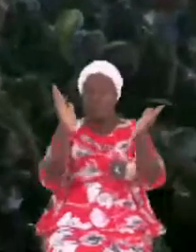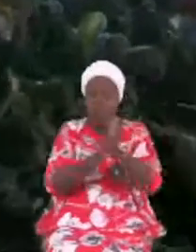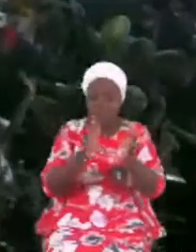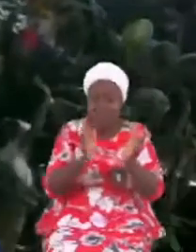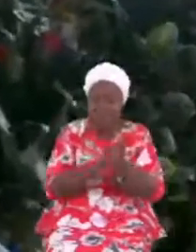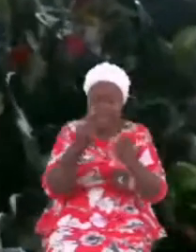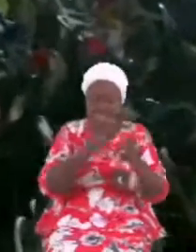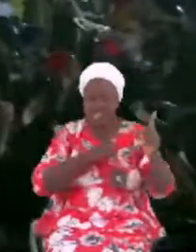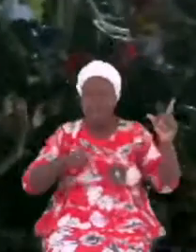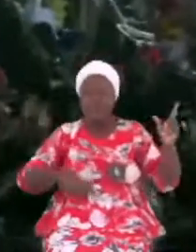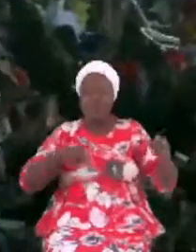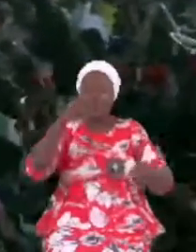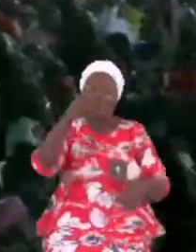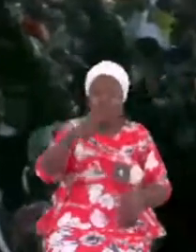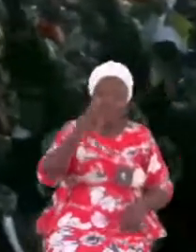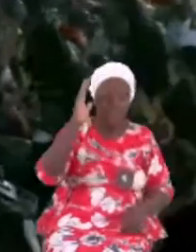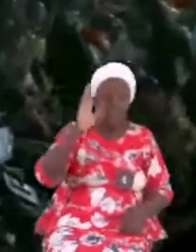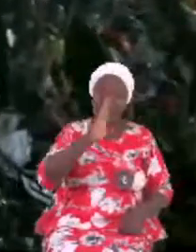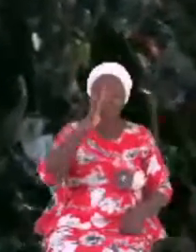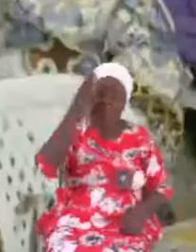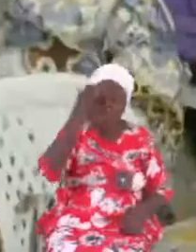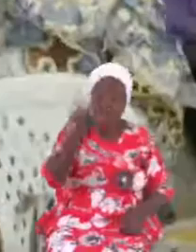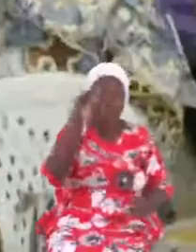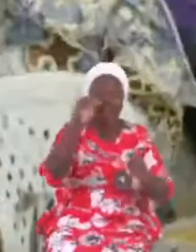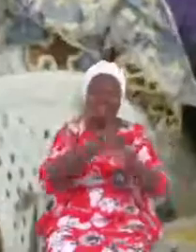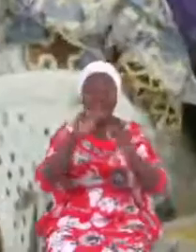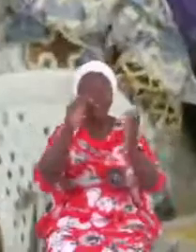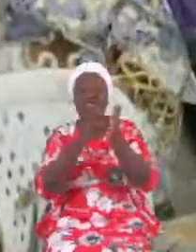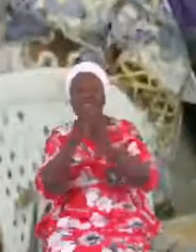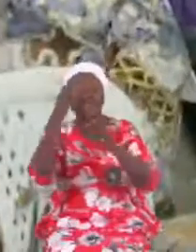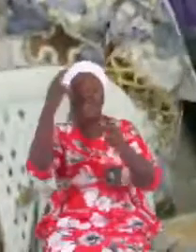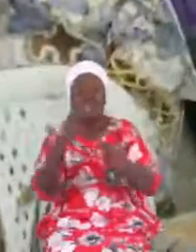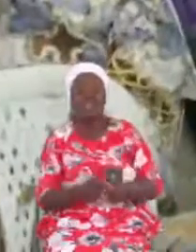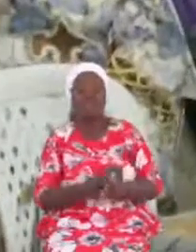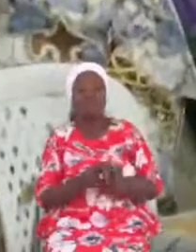Gloire à Dieu. Tu seras là-bas au nom de Jésus.